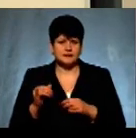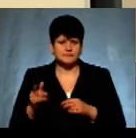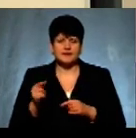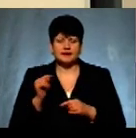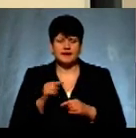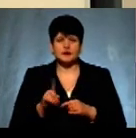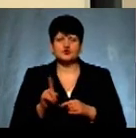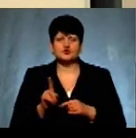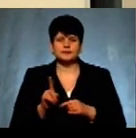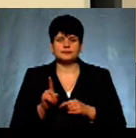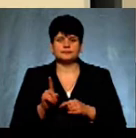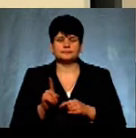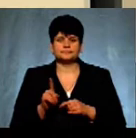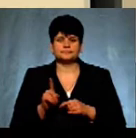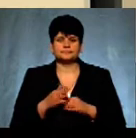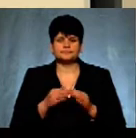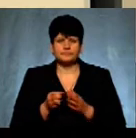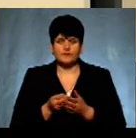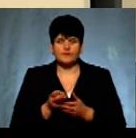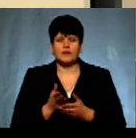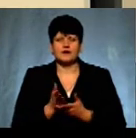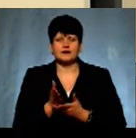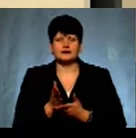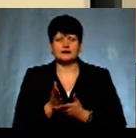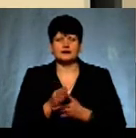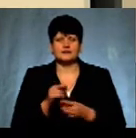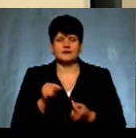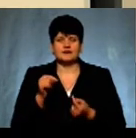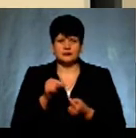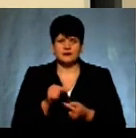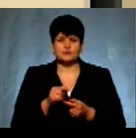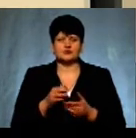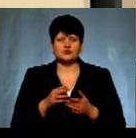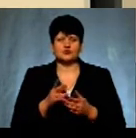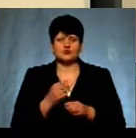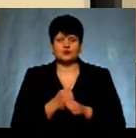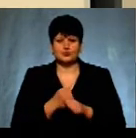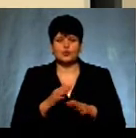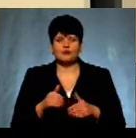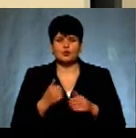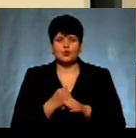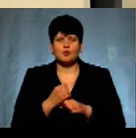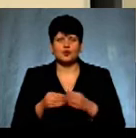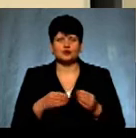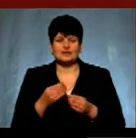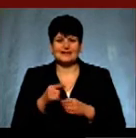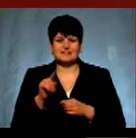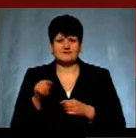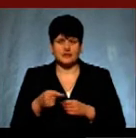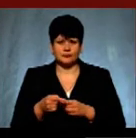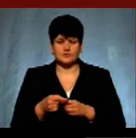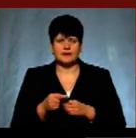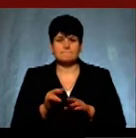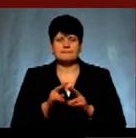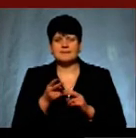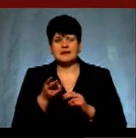щоб фах, вміння і знання людини провести відповідність до тої вакансії, яку пропонує роботодавець, і ті вимоги. І разом з тим